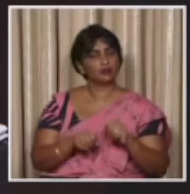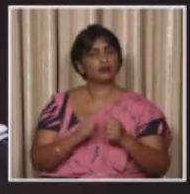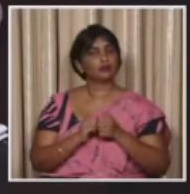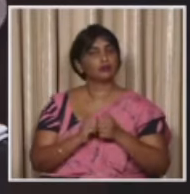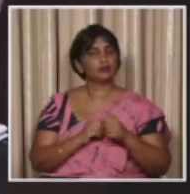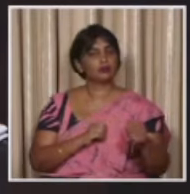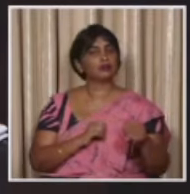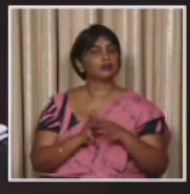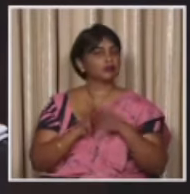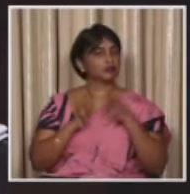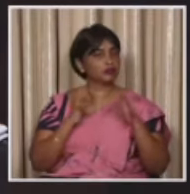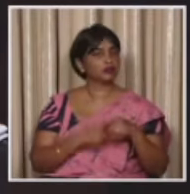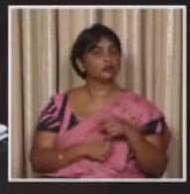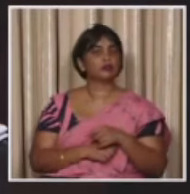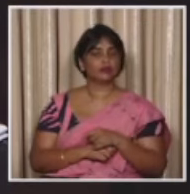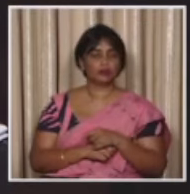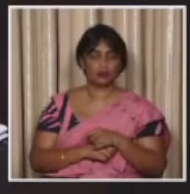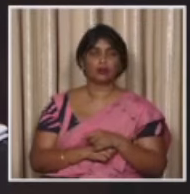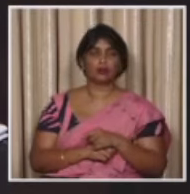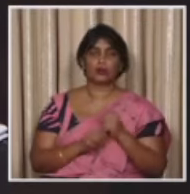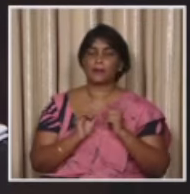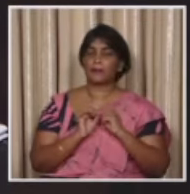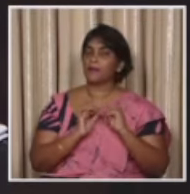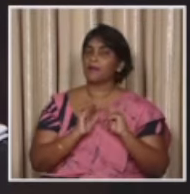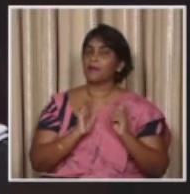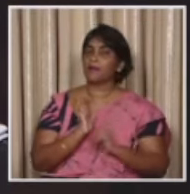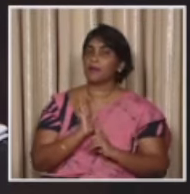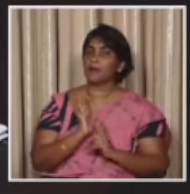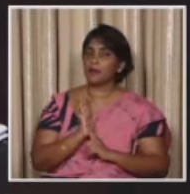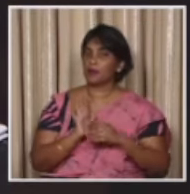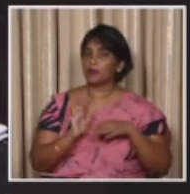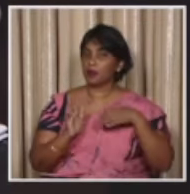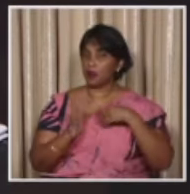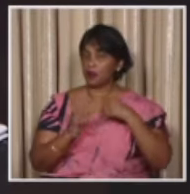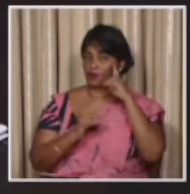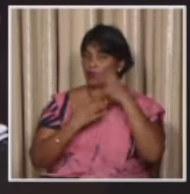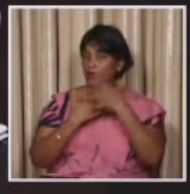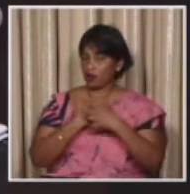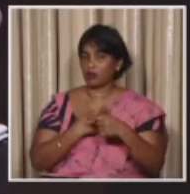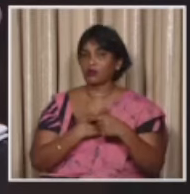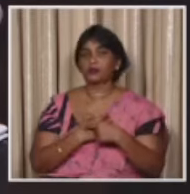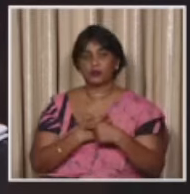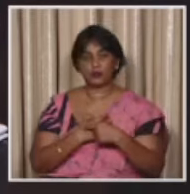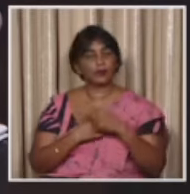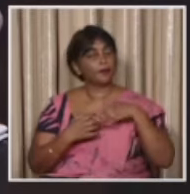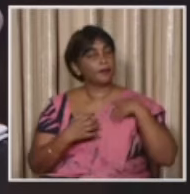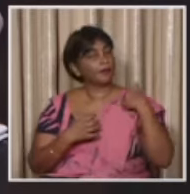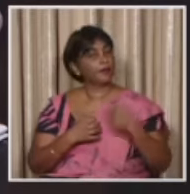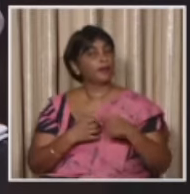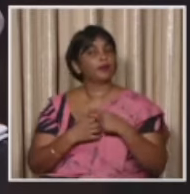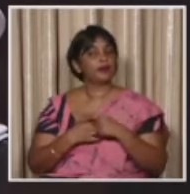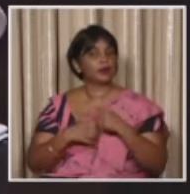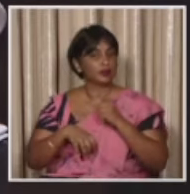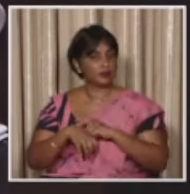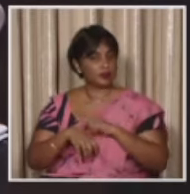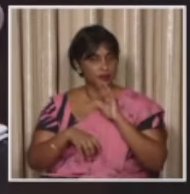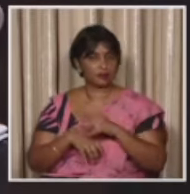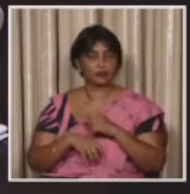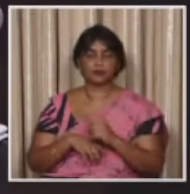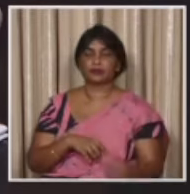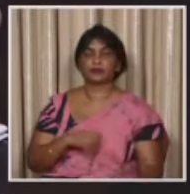බිහිවීමේ ප්‍රවණතාවය මේ පනතේ මුල් පිටපතේ ඒ මුල් අවස්ථාවේ